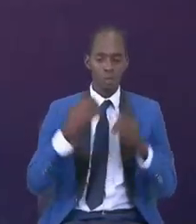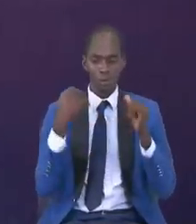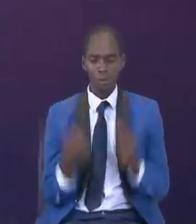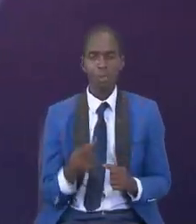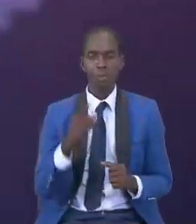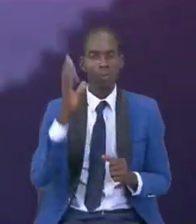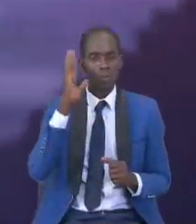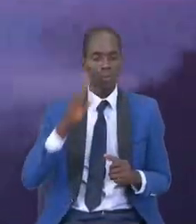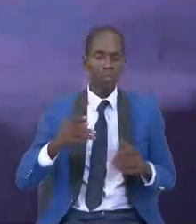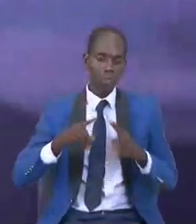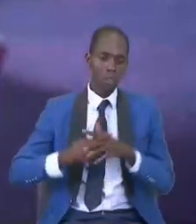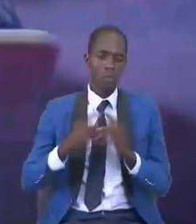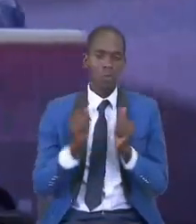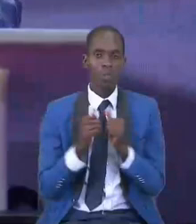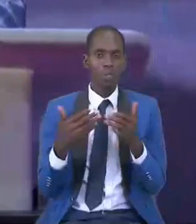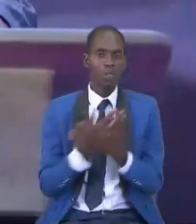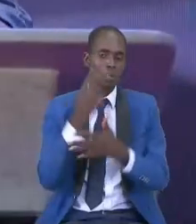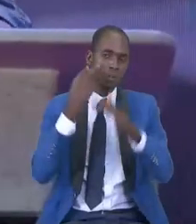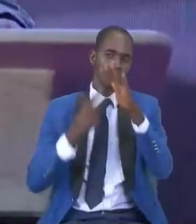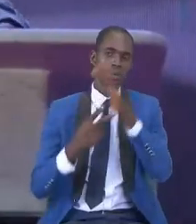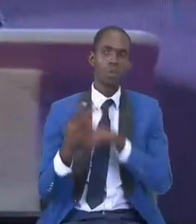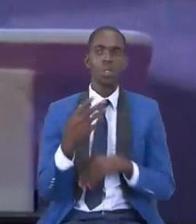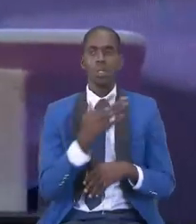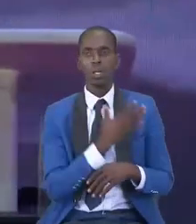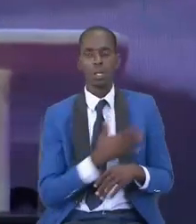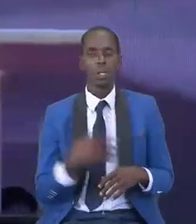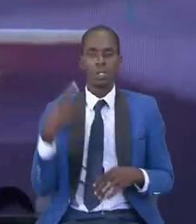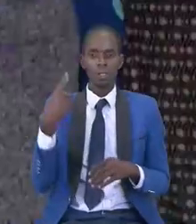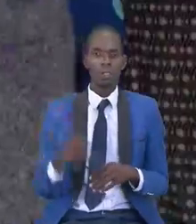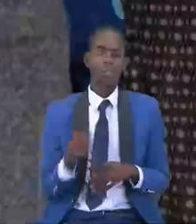nouvelle vision. Et le ministère, l'œuvre va prospérer entre tes mains